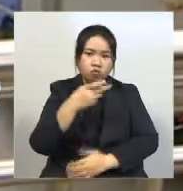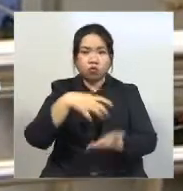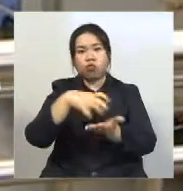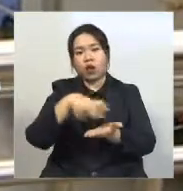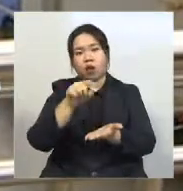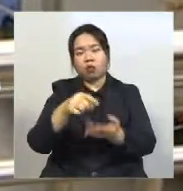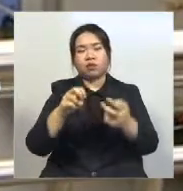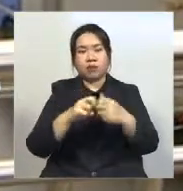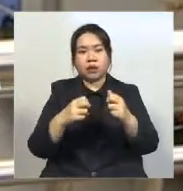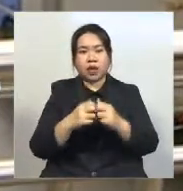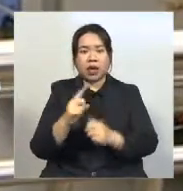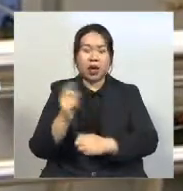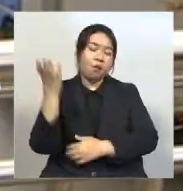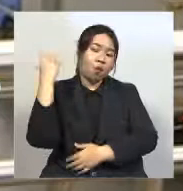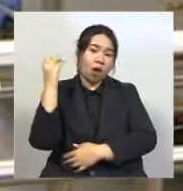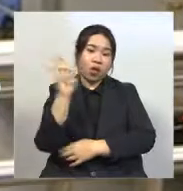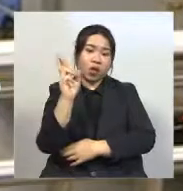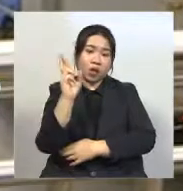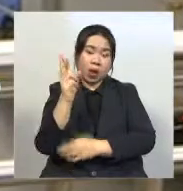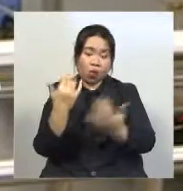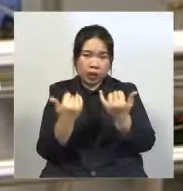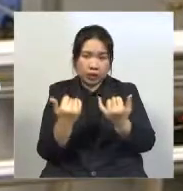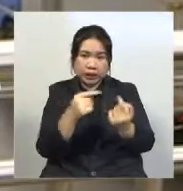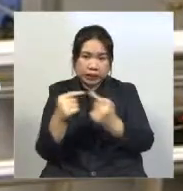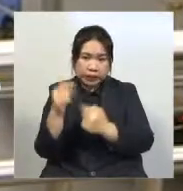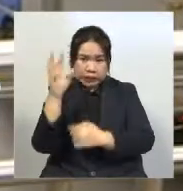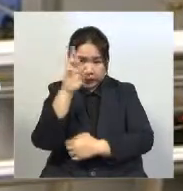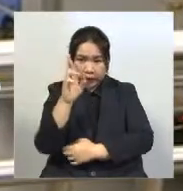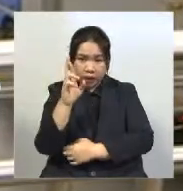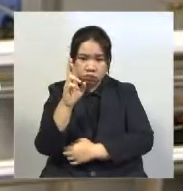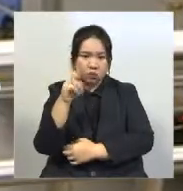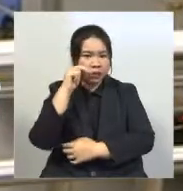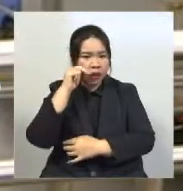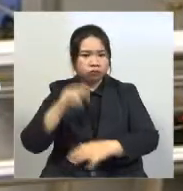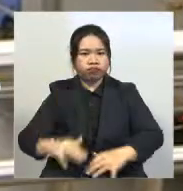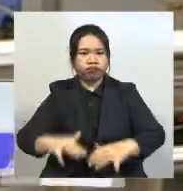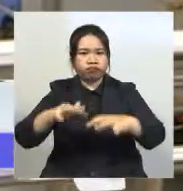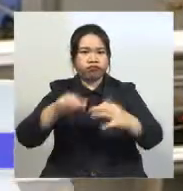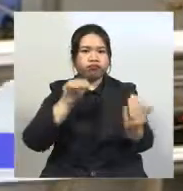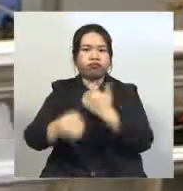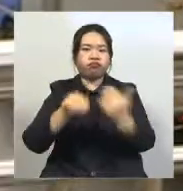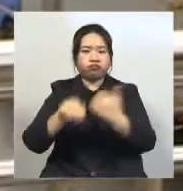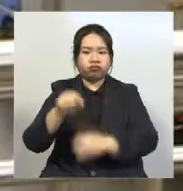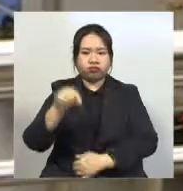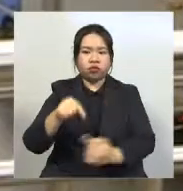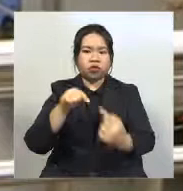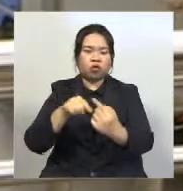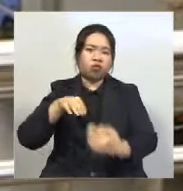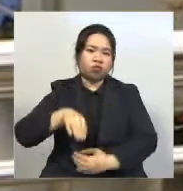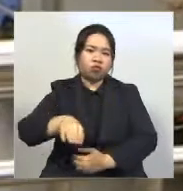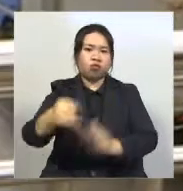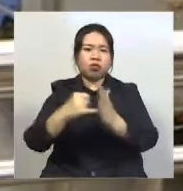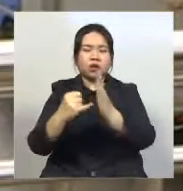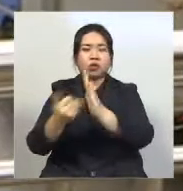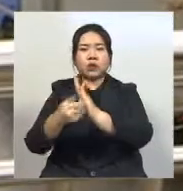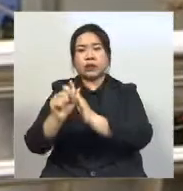จะเห็นได้ว่าจากเที่ยงวันเมื่อวานถึงเที่ยงวันวันนี้ค่ะมีปริมาณน้ำเอ่อล้นเข้าท่วมช่องการจราจรที่เป็นขาออกไปทางจังหวัดศ